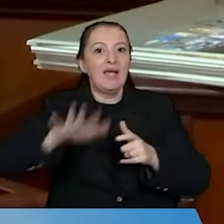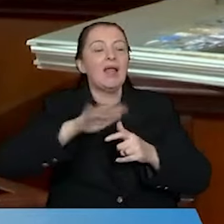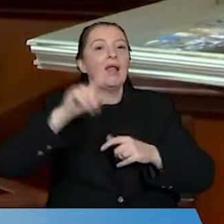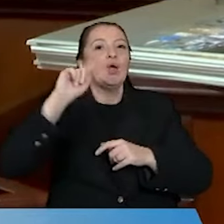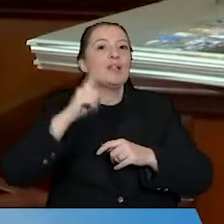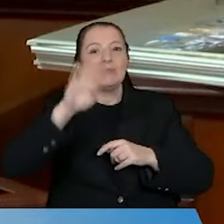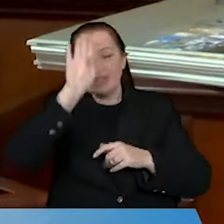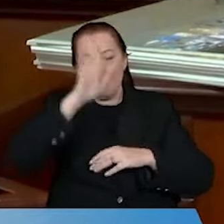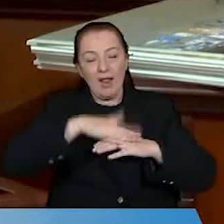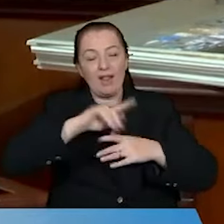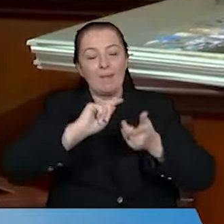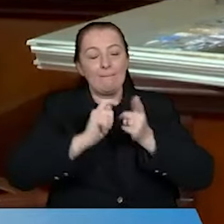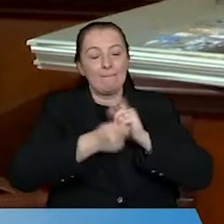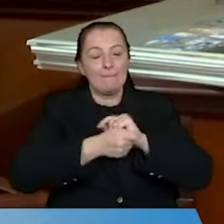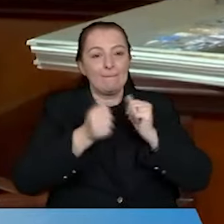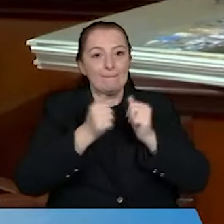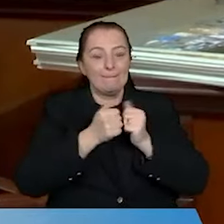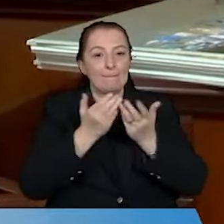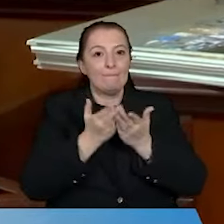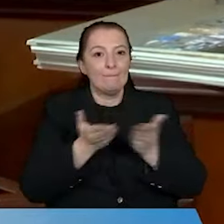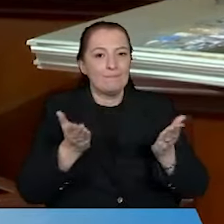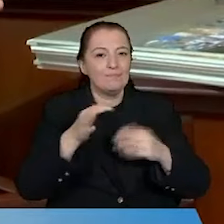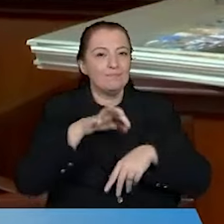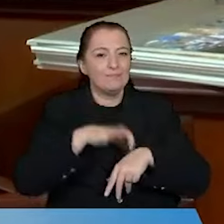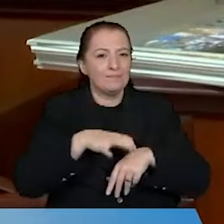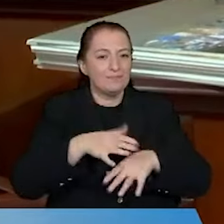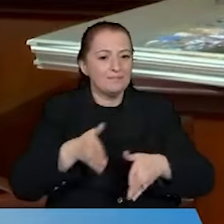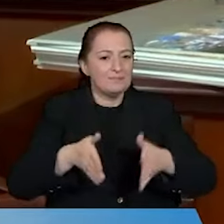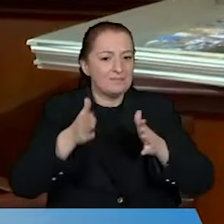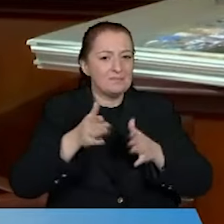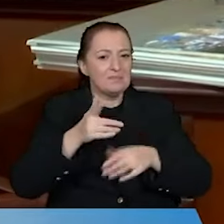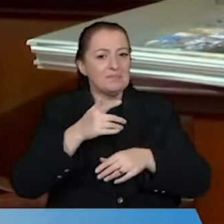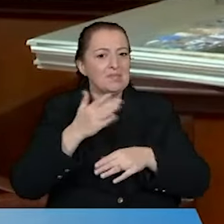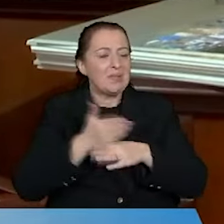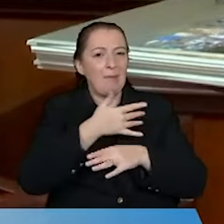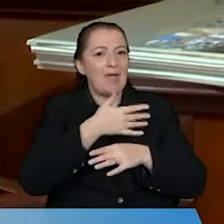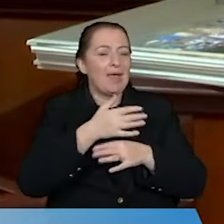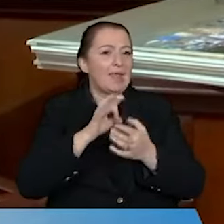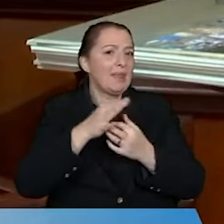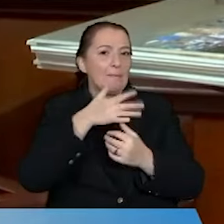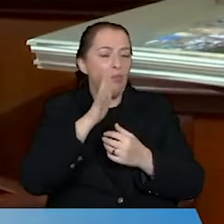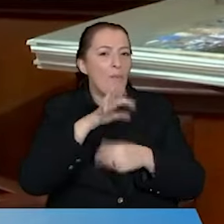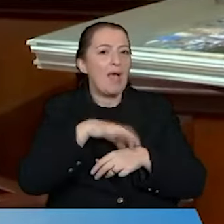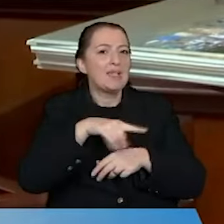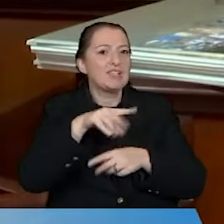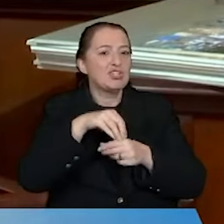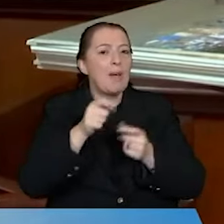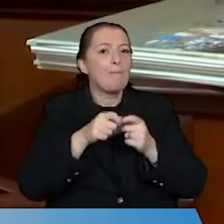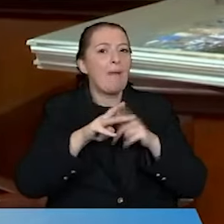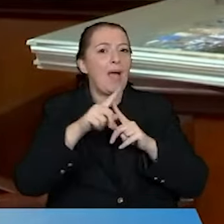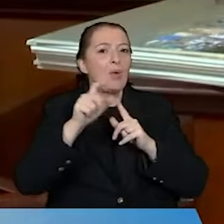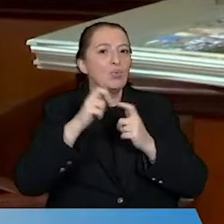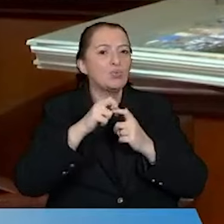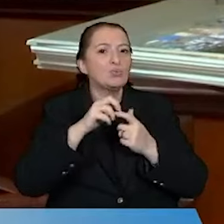değiştirmesiyle birlikte maalesef hastanelerdeki sebebi nedir bilmem. Hastanelerdeki o Beltur işletmeleri el değiştirdi.